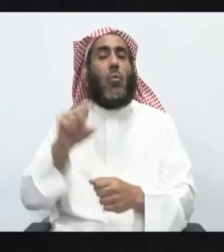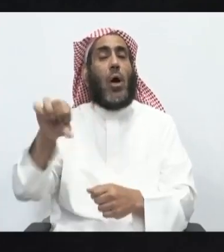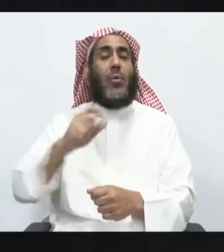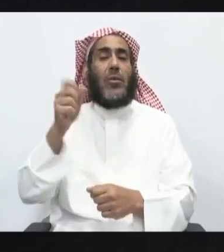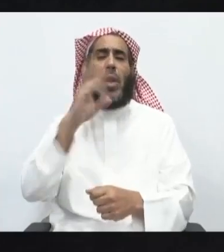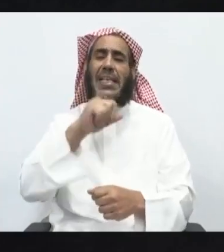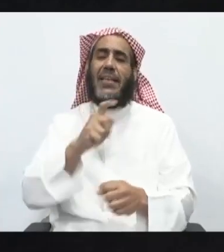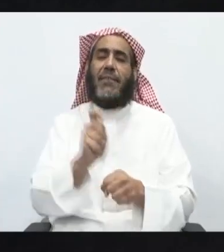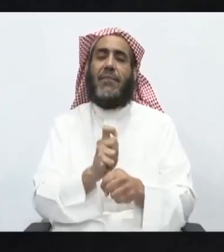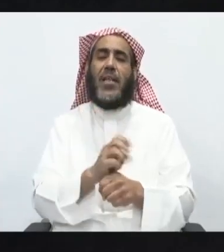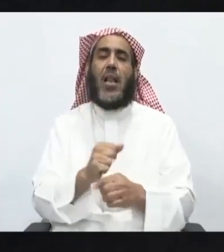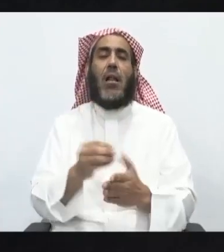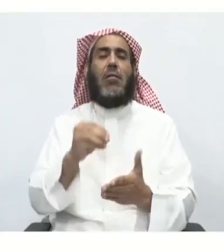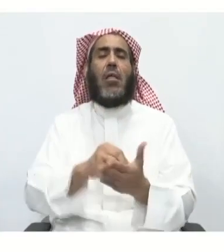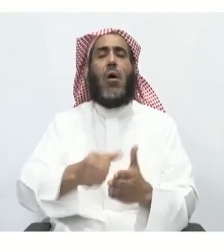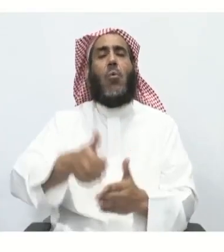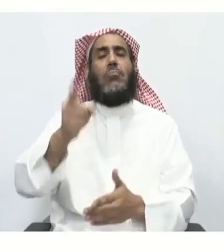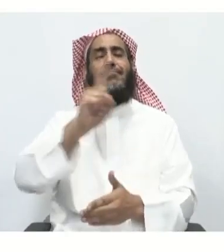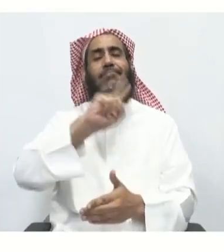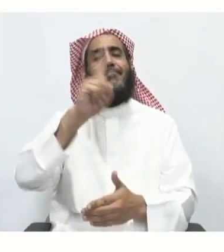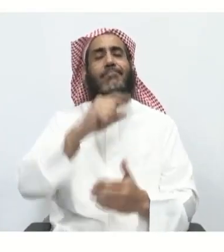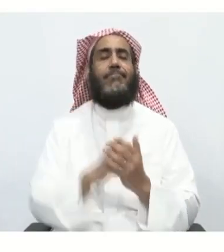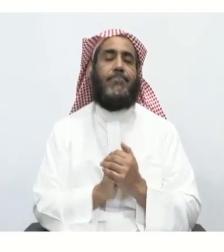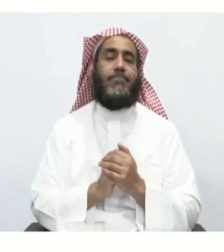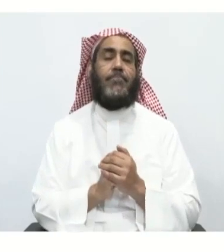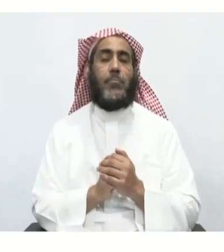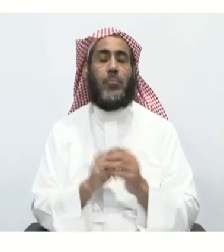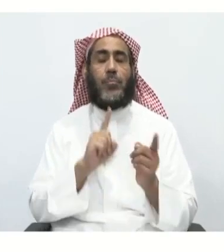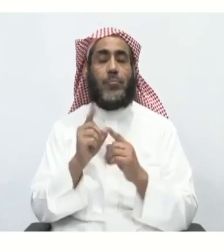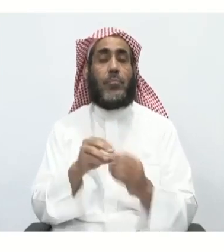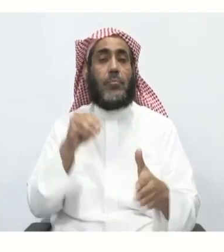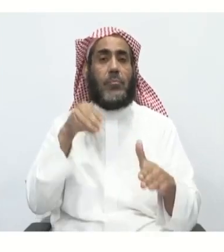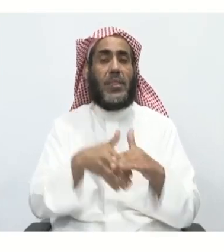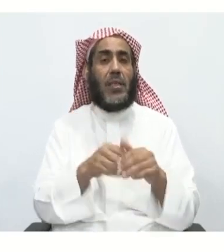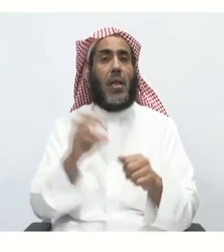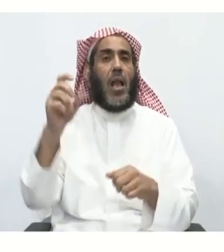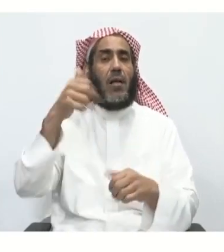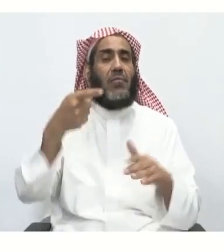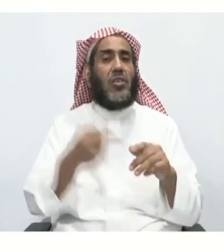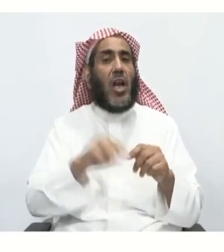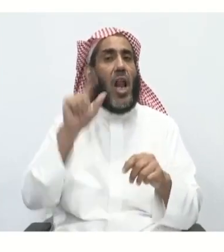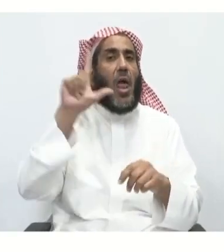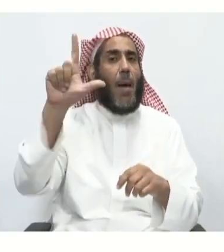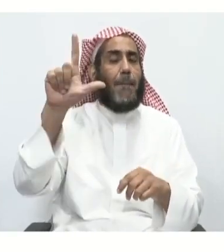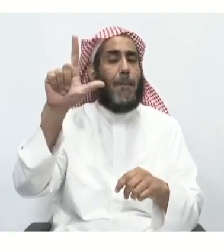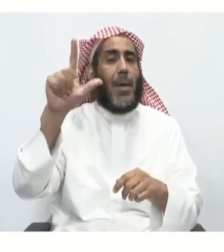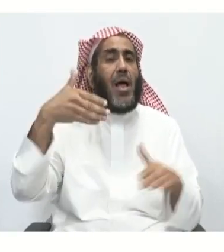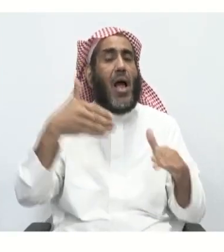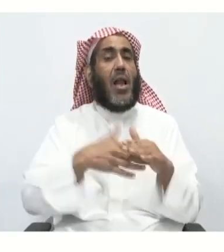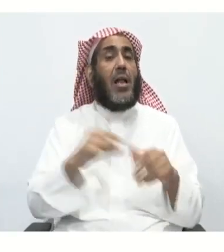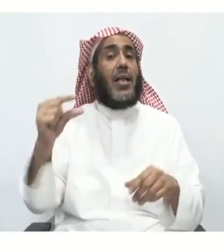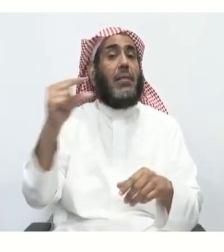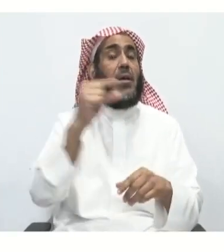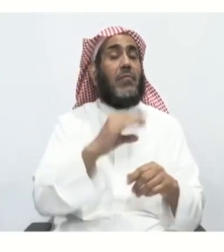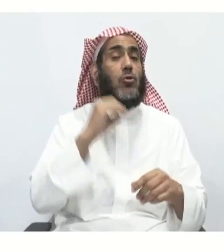فعلا فلذلك هنا لا تضع واو الف فارقه هنا يقول ادخل حرف الجر اللام ادخل حرف الجر اللام على الكلمات